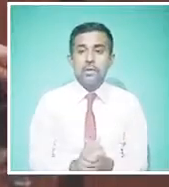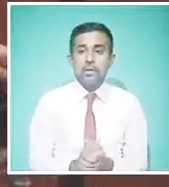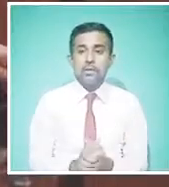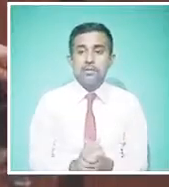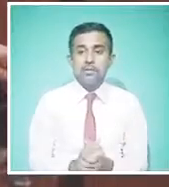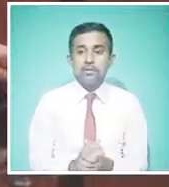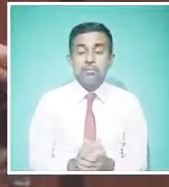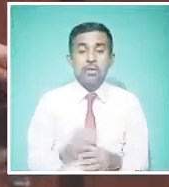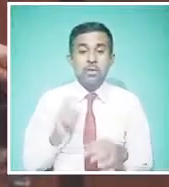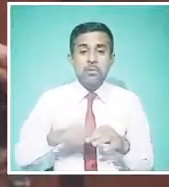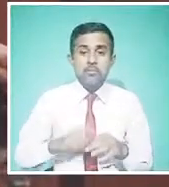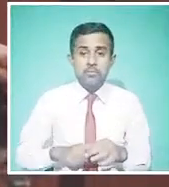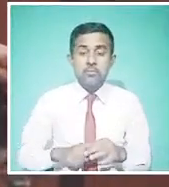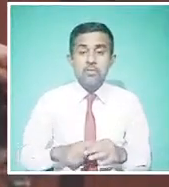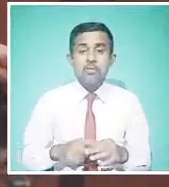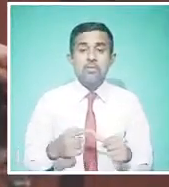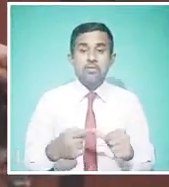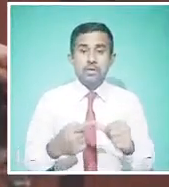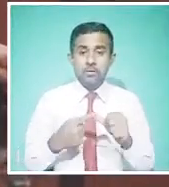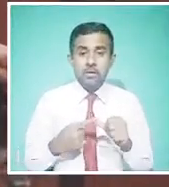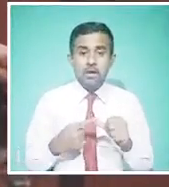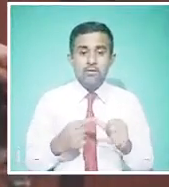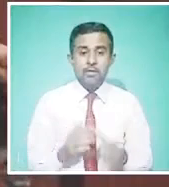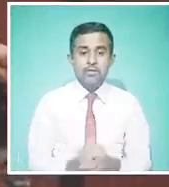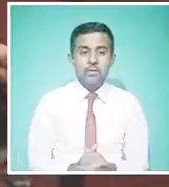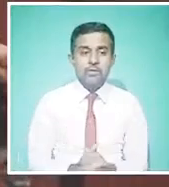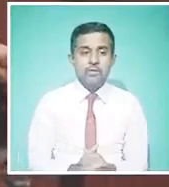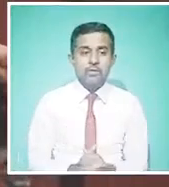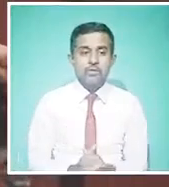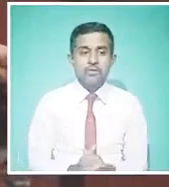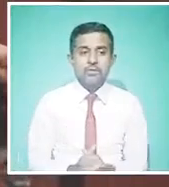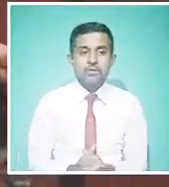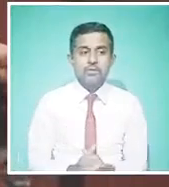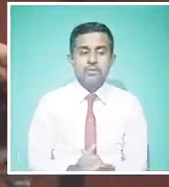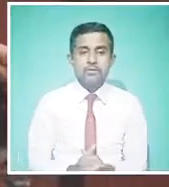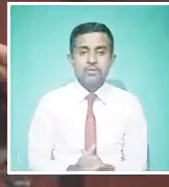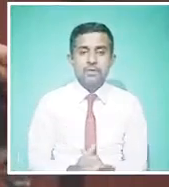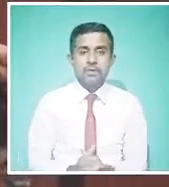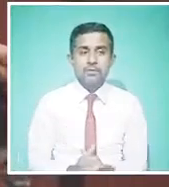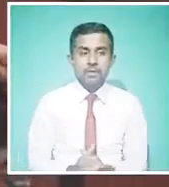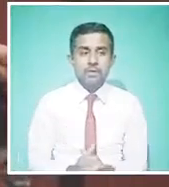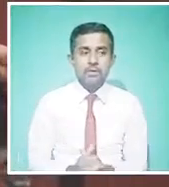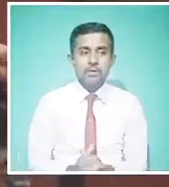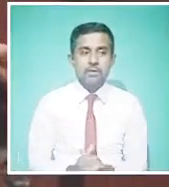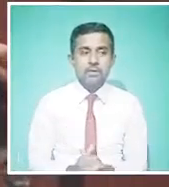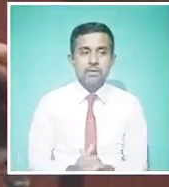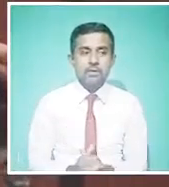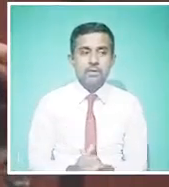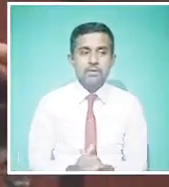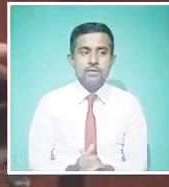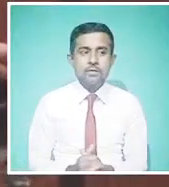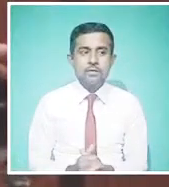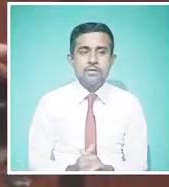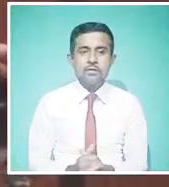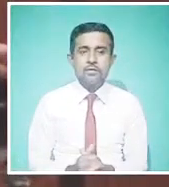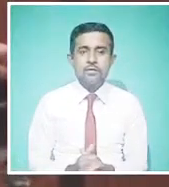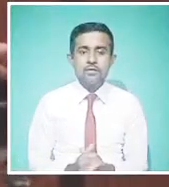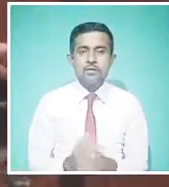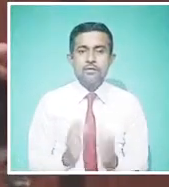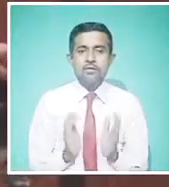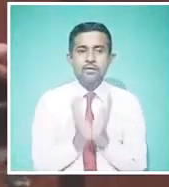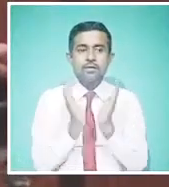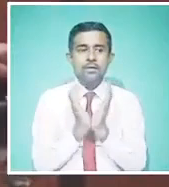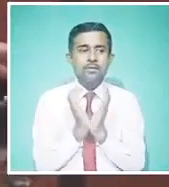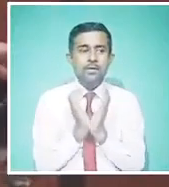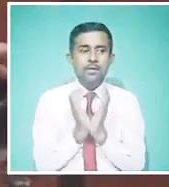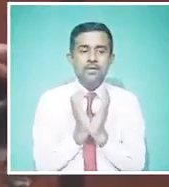அவர்கள் முன்னைய அவர்களுடைய அந்த மெப்பை வைத்துக்கொண்டு இப்பொழுது